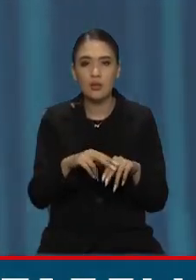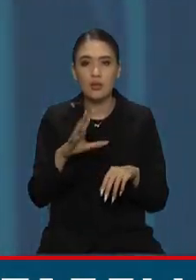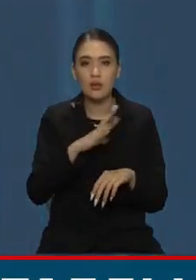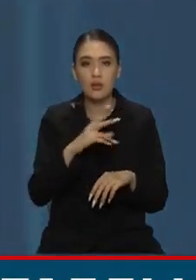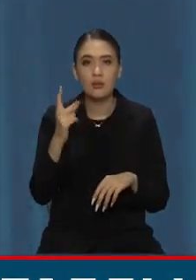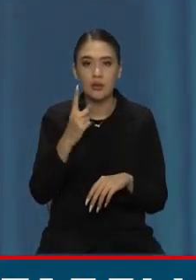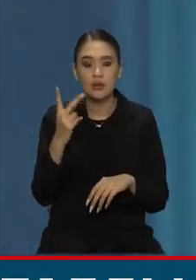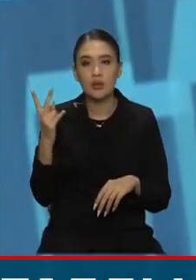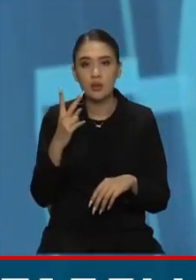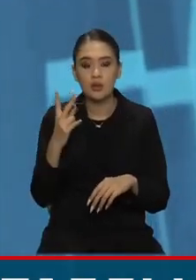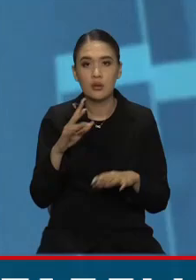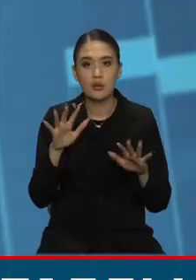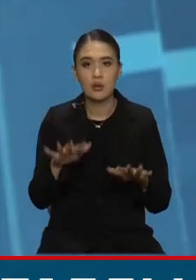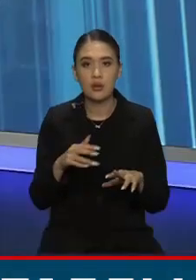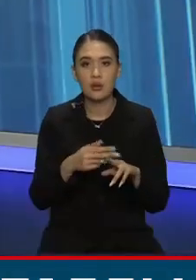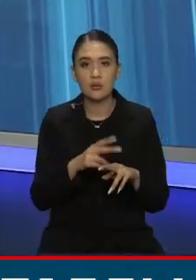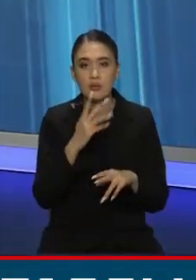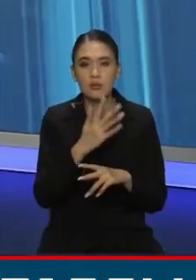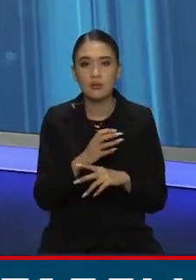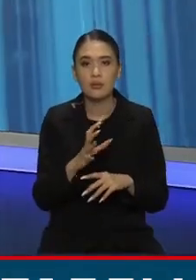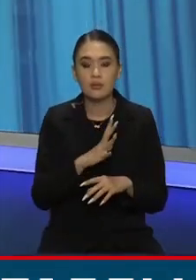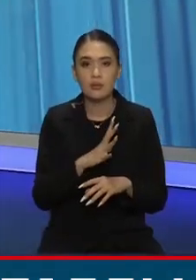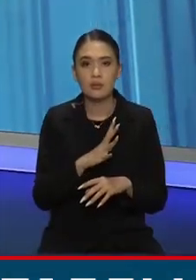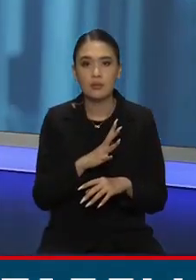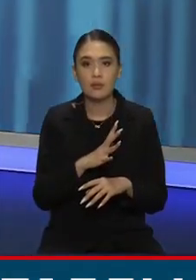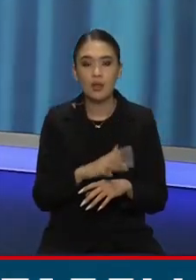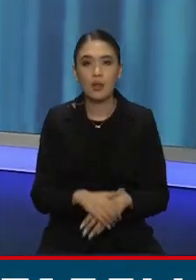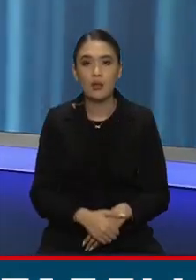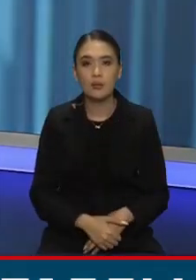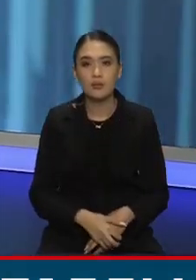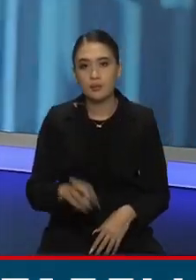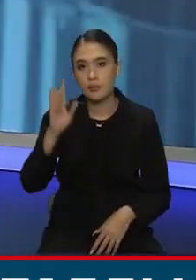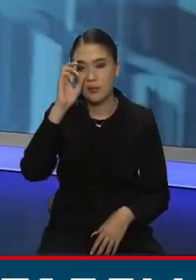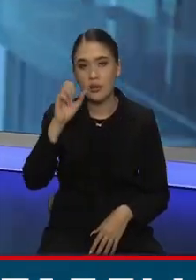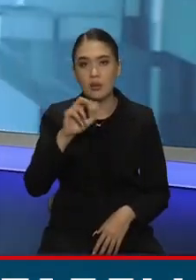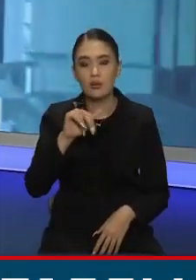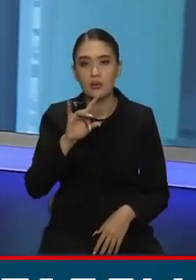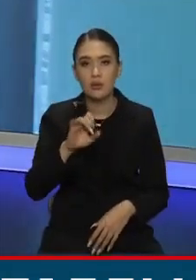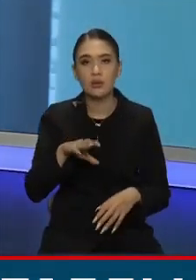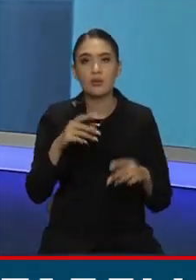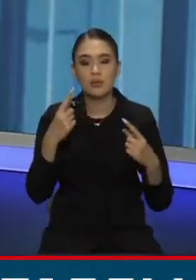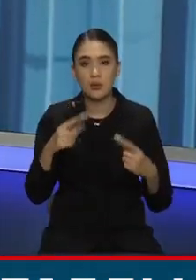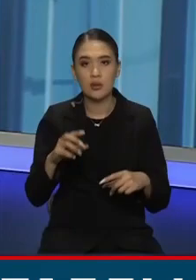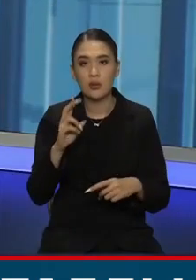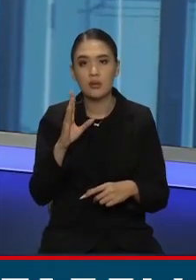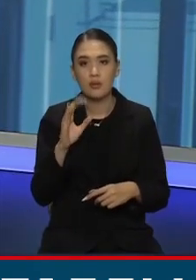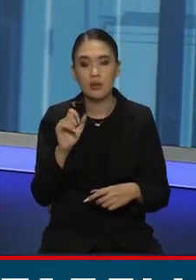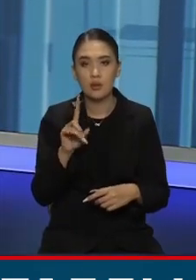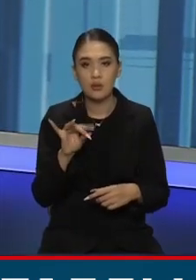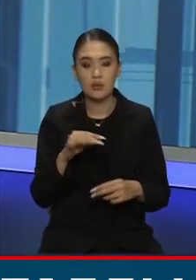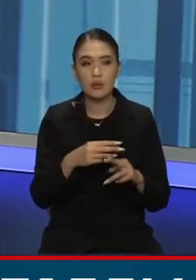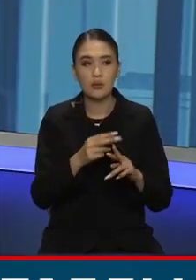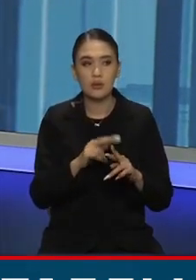екінші кезеңдерде іріктеулерде мемлекеттік аппараттан басқа квазимемлекеттік сектордың